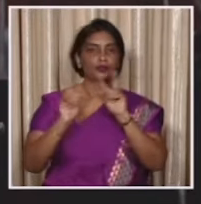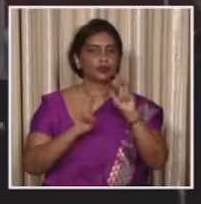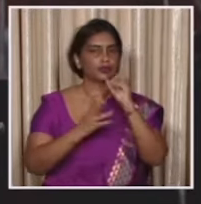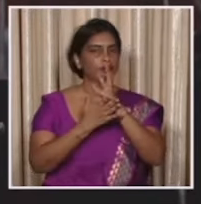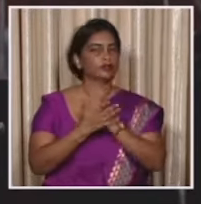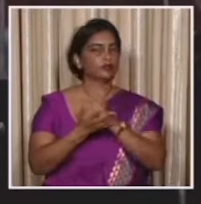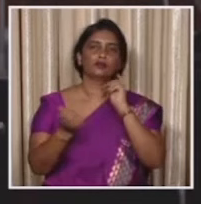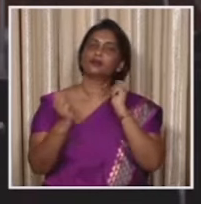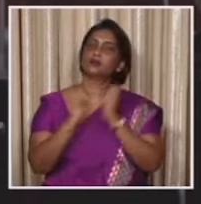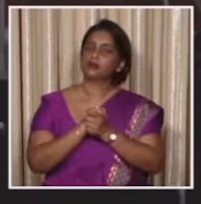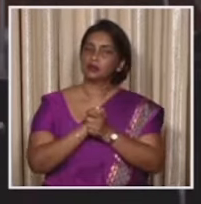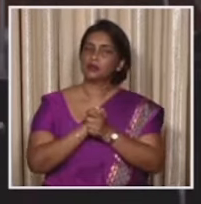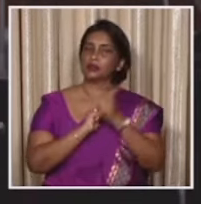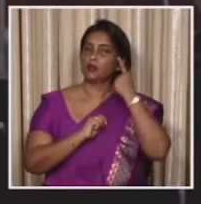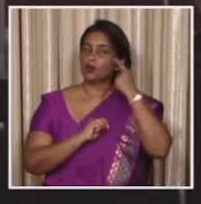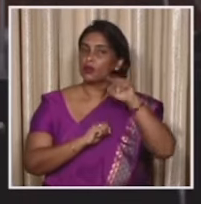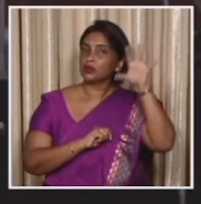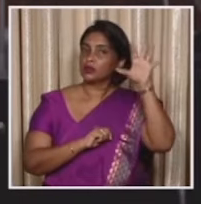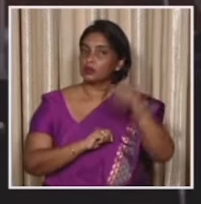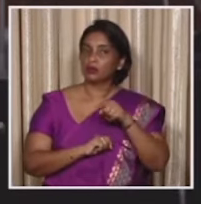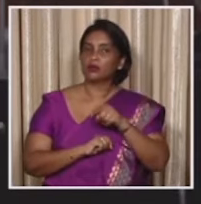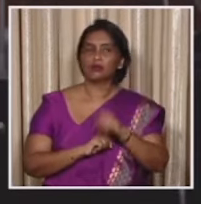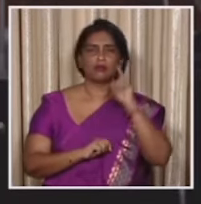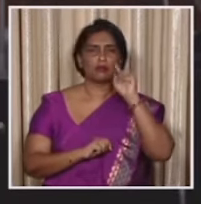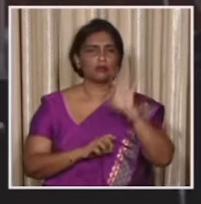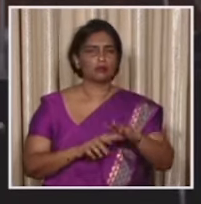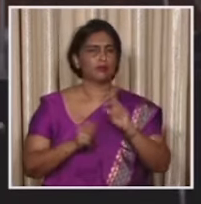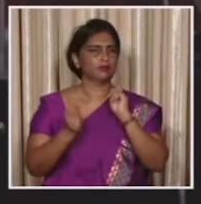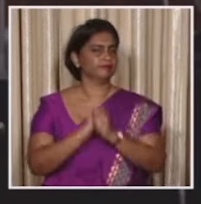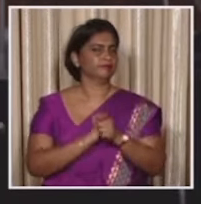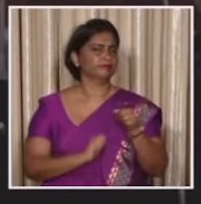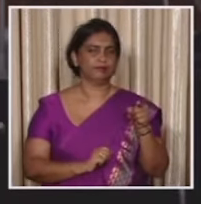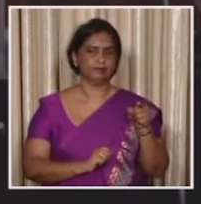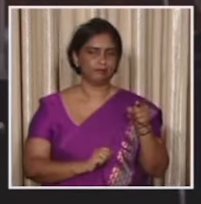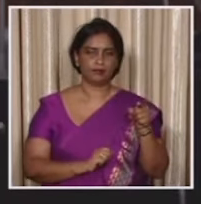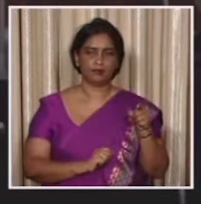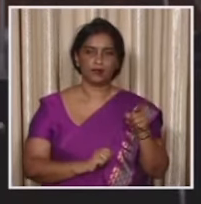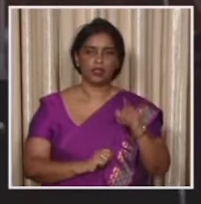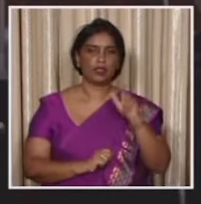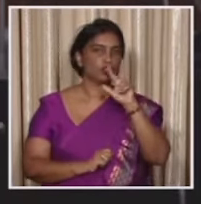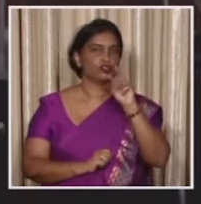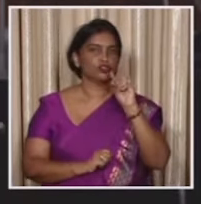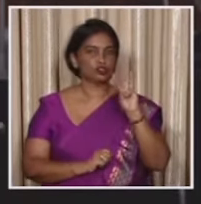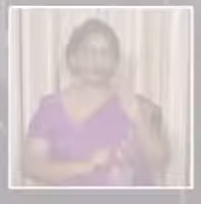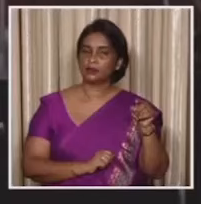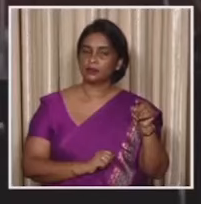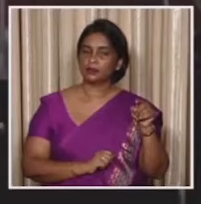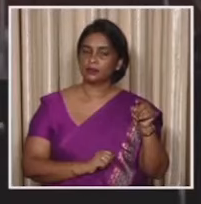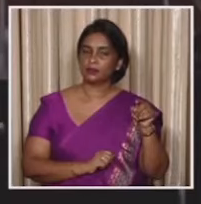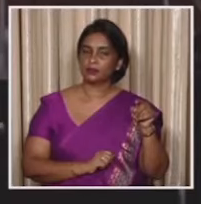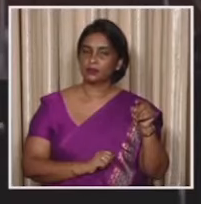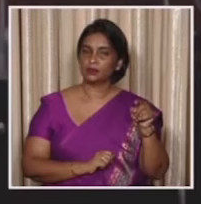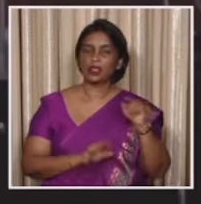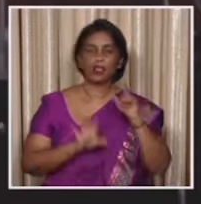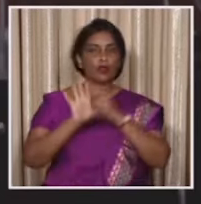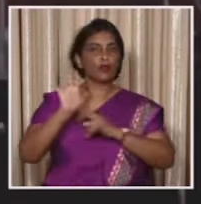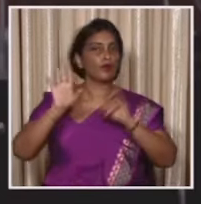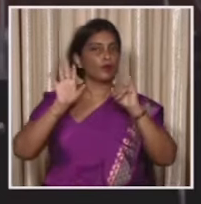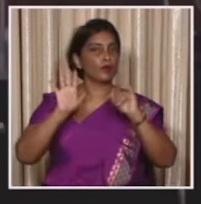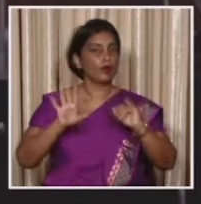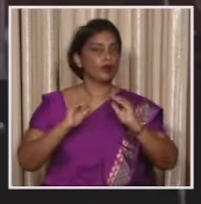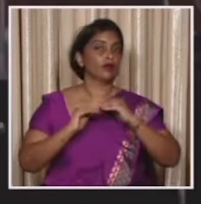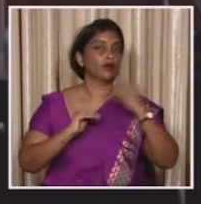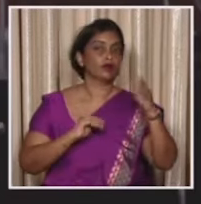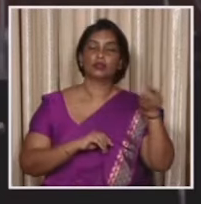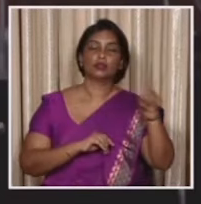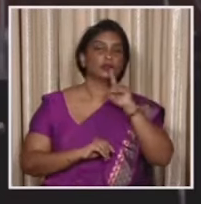ව්‍යවස්ථා සංශෝධනය කියලා ගේන්න යන්නේ අනවශ්‍ය සංශෝධනයක්. දැන් ඔය 83 ආවගන්තියේ 6 අවුරුද්දක් ඉක්මවා කියලා